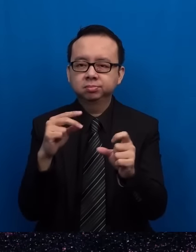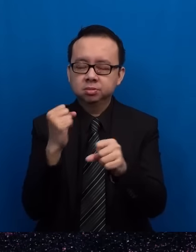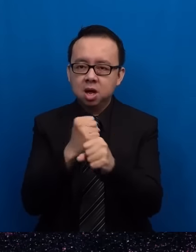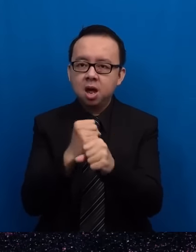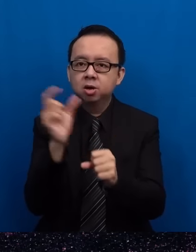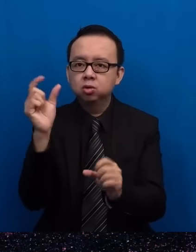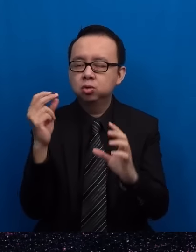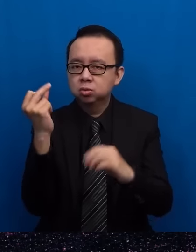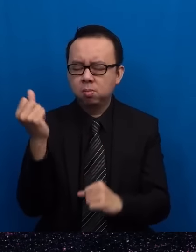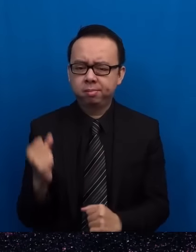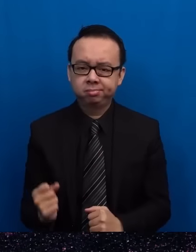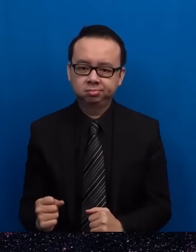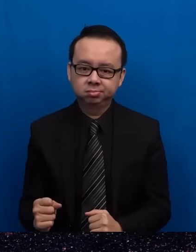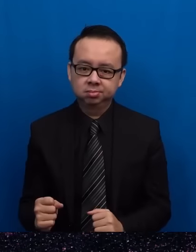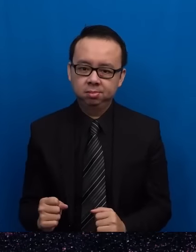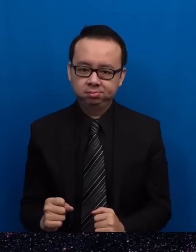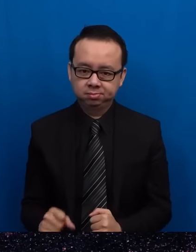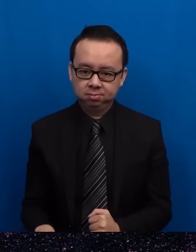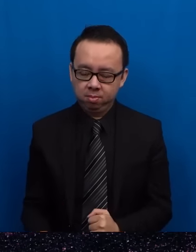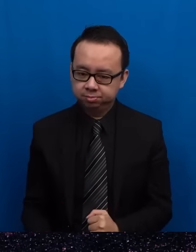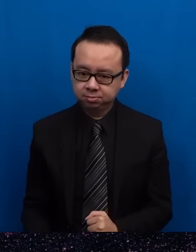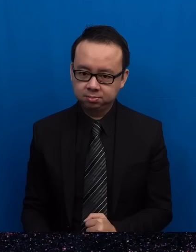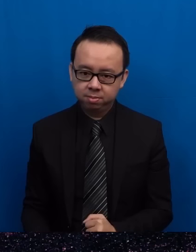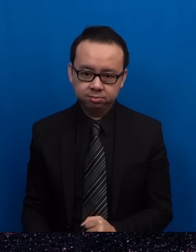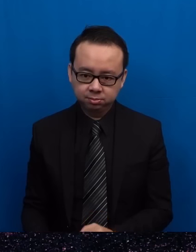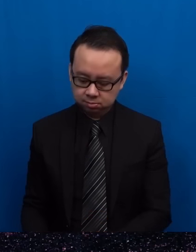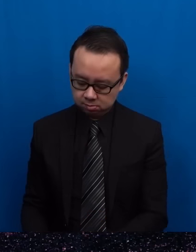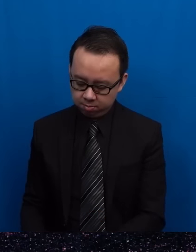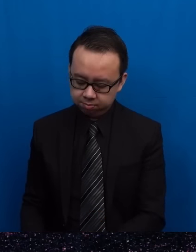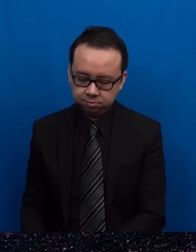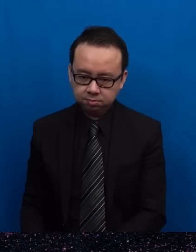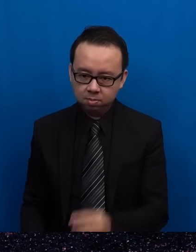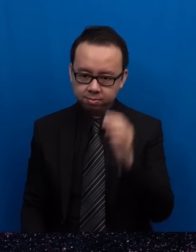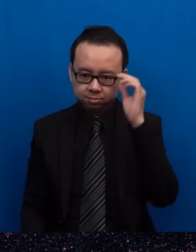Tapi darah sudah dicurahkan. Jika terjadi pertumpahan darah,